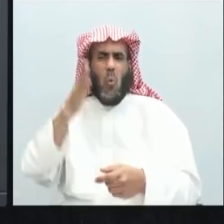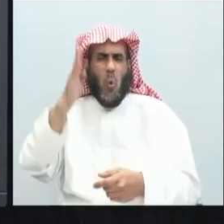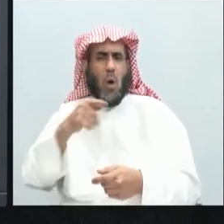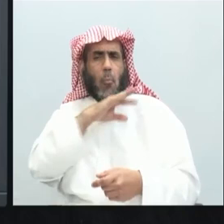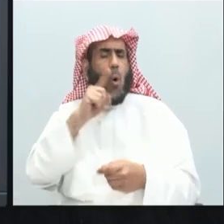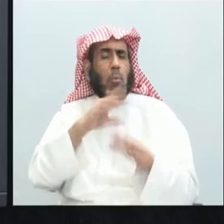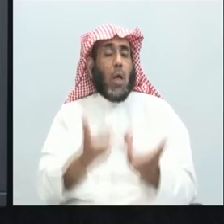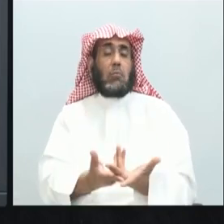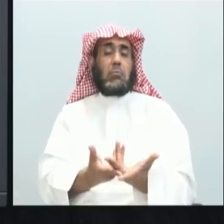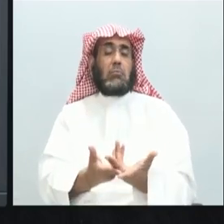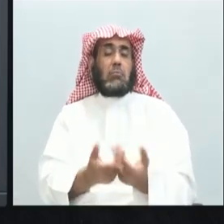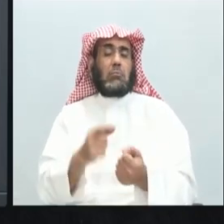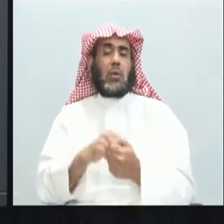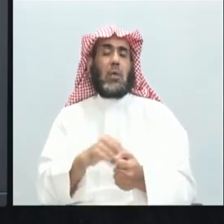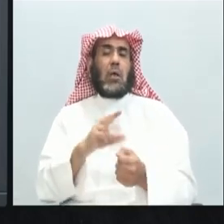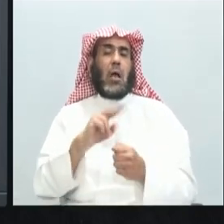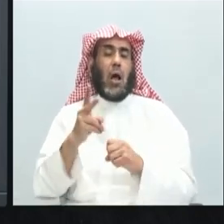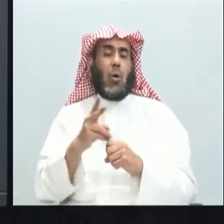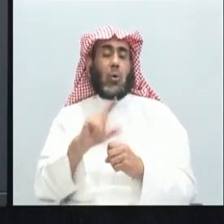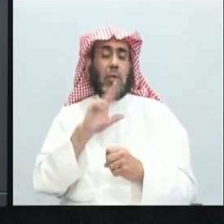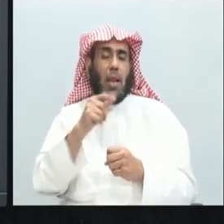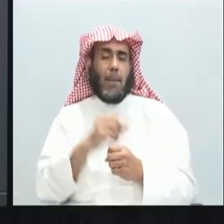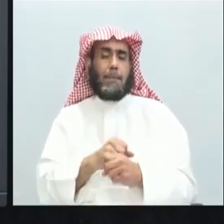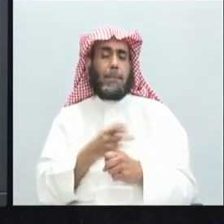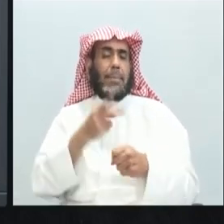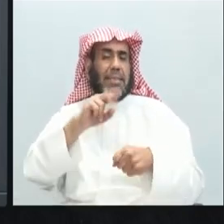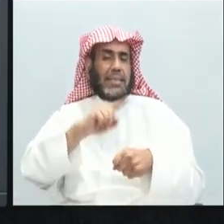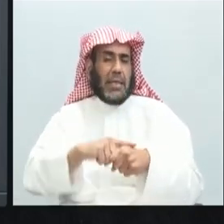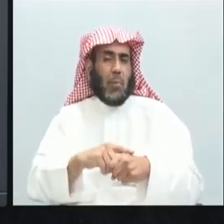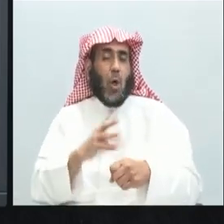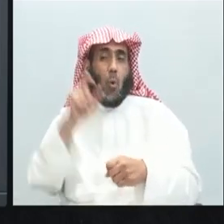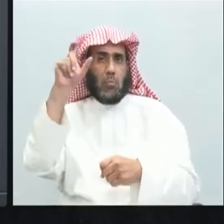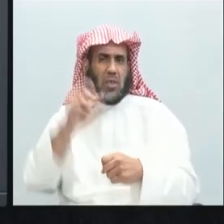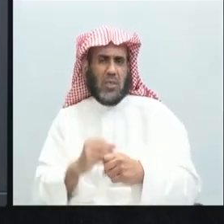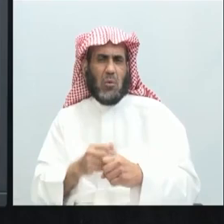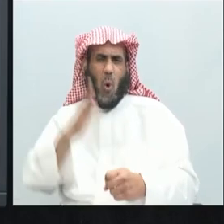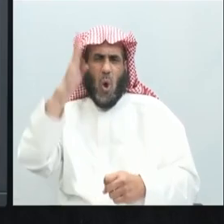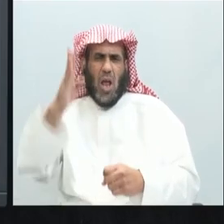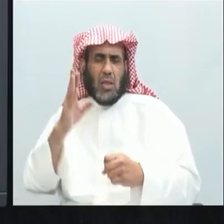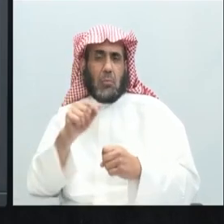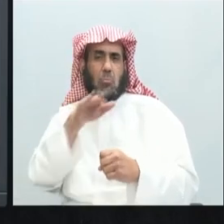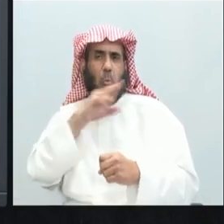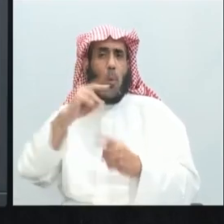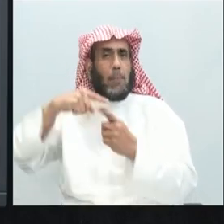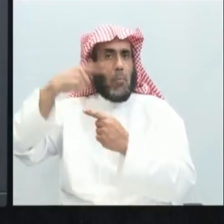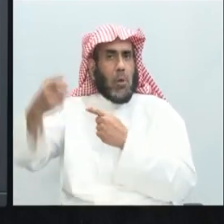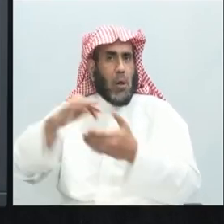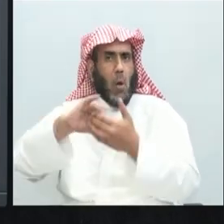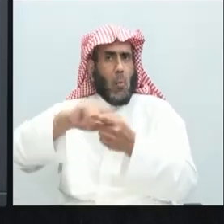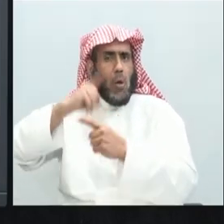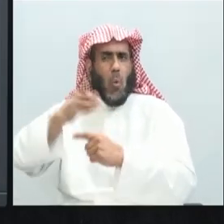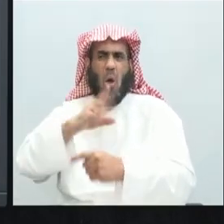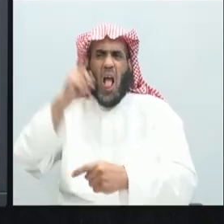الوالدين احسنتم عادنا قال رسولنا عندما يقوم الشخص بشتم ماذا والد زميله او